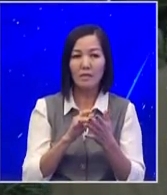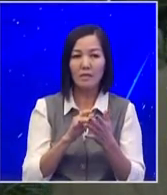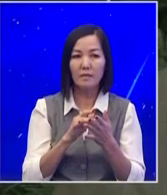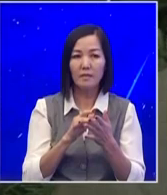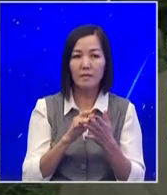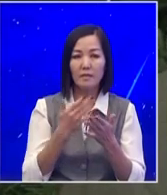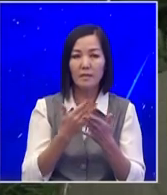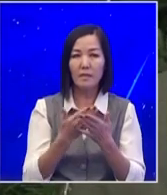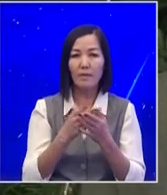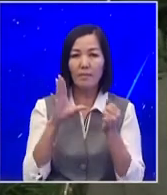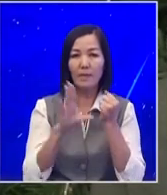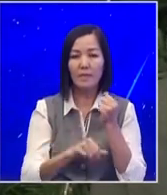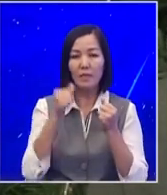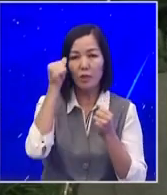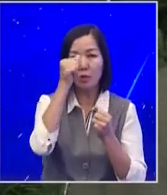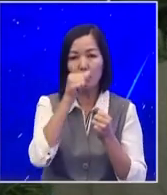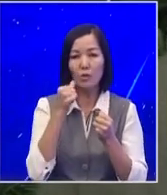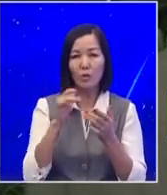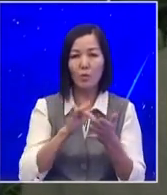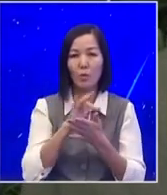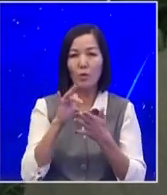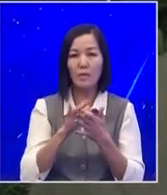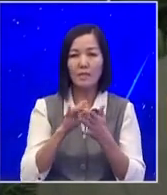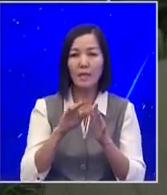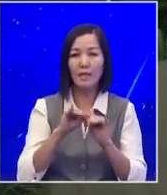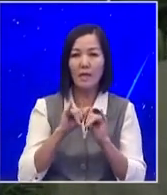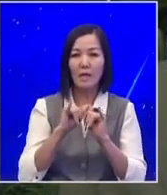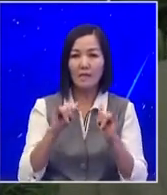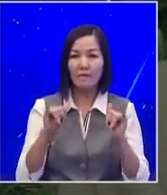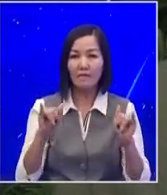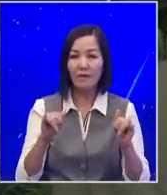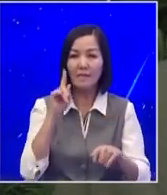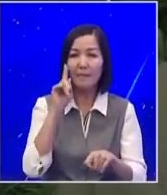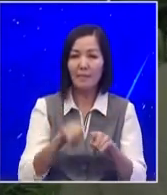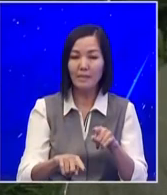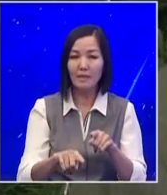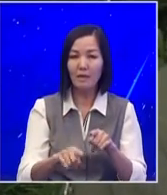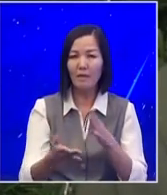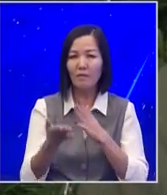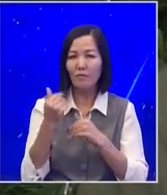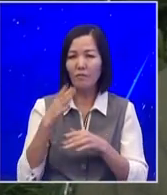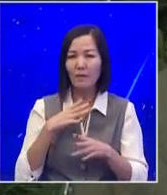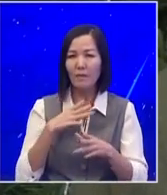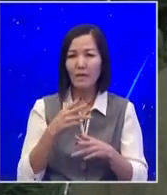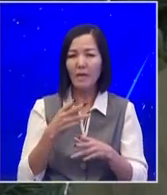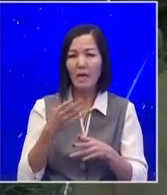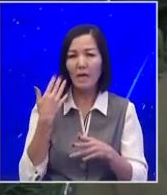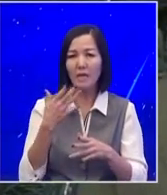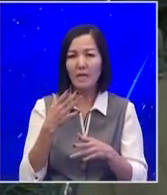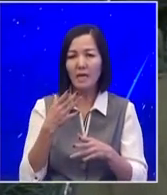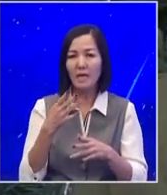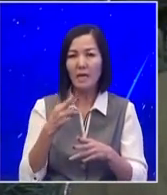вот в эти последние годы. В то время, когда я вот работал мэром